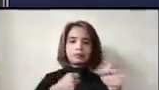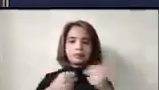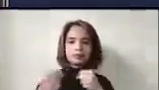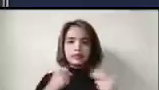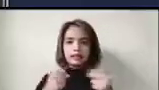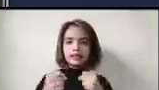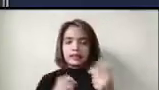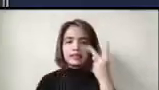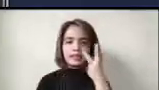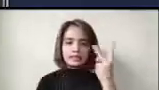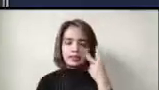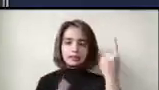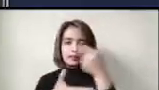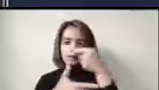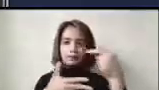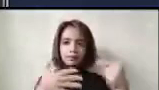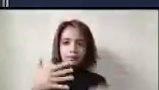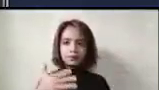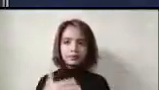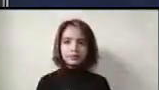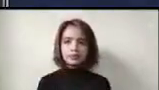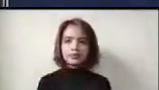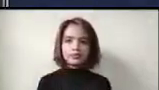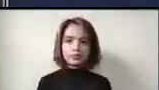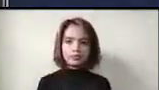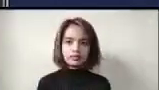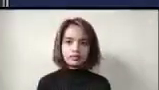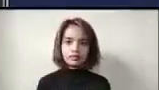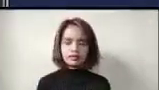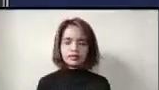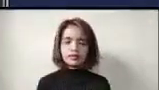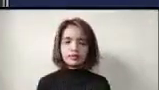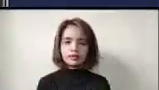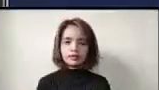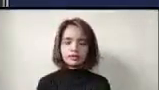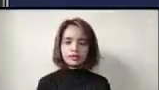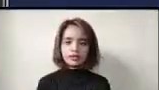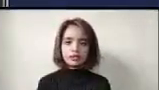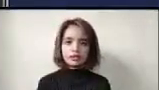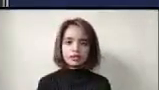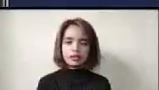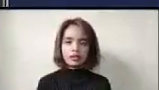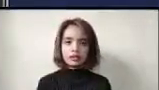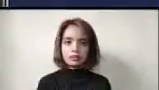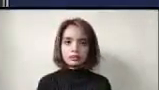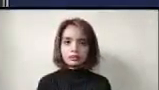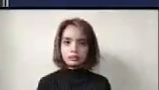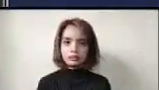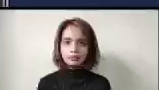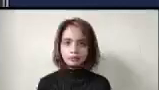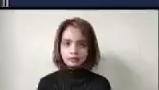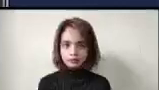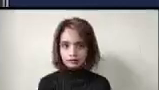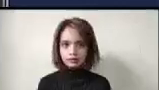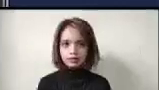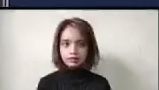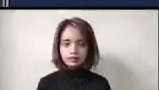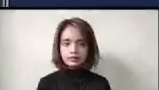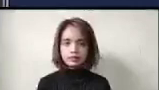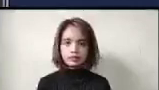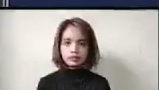experts, 19 of them believe that Pacquiao will win by a unanimous decision, that kaya niyang patamaan si Ugas, pero baliktad yata yung nangyari.